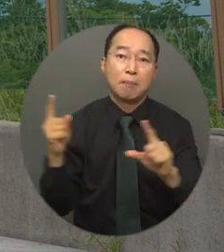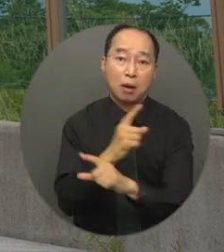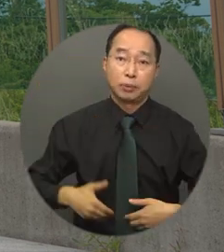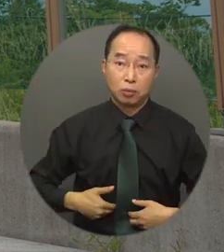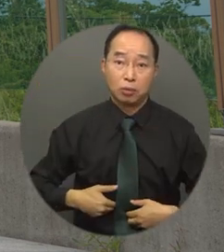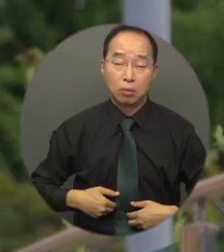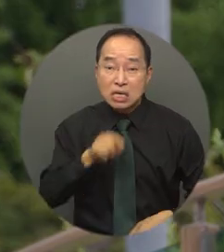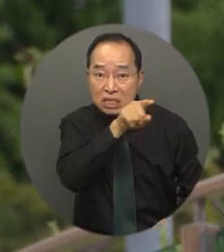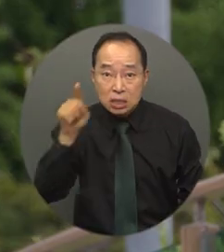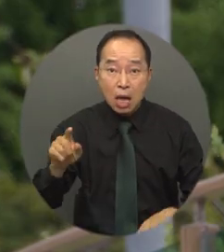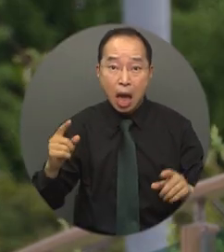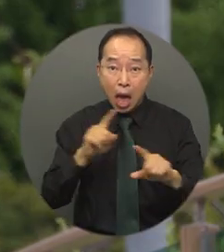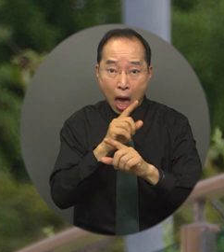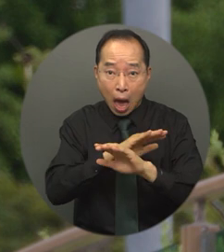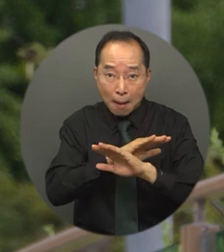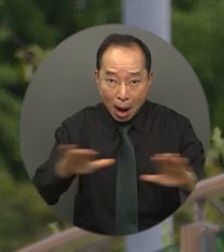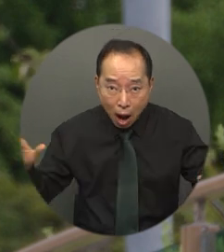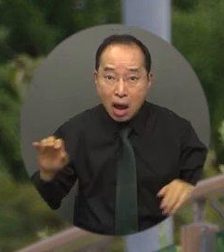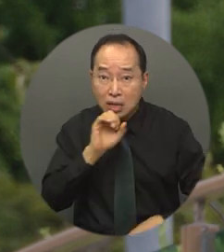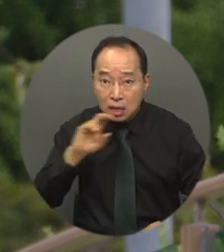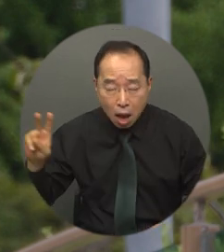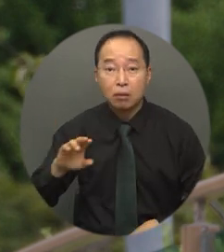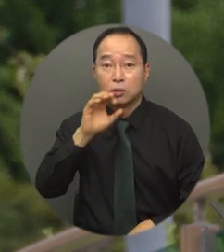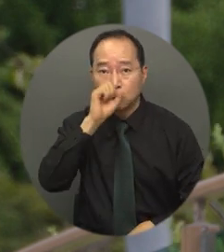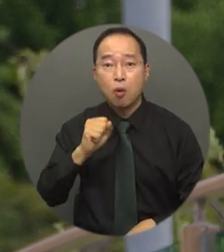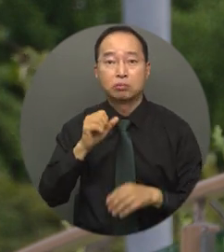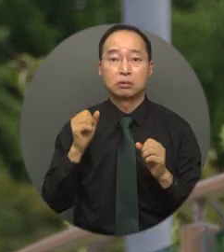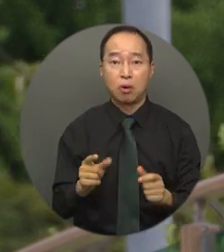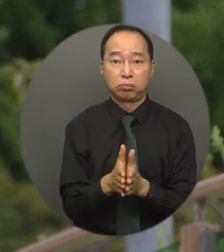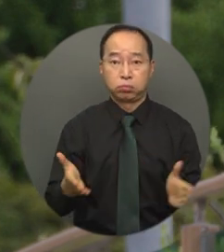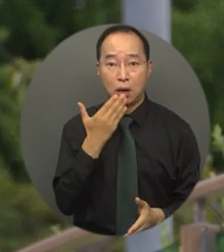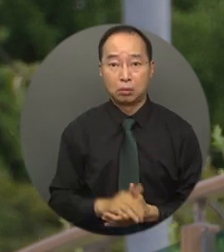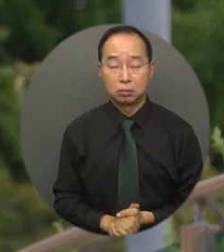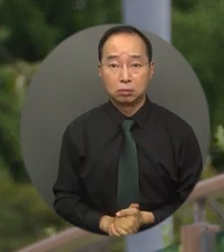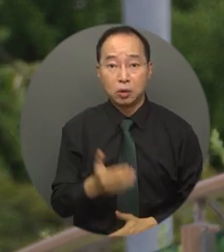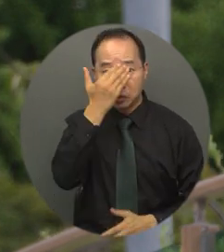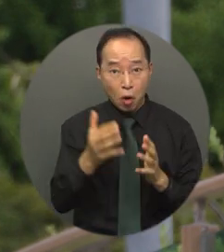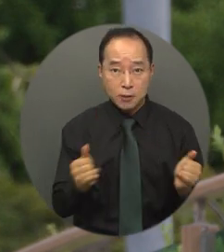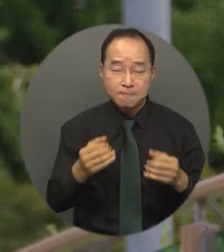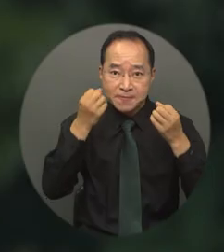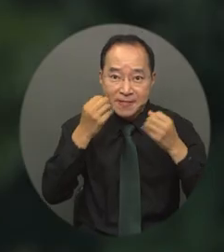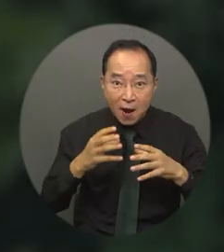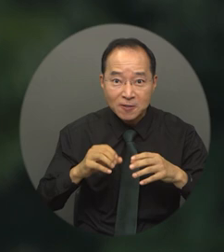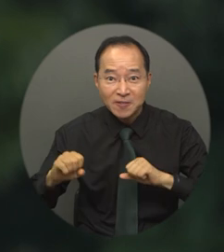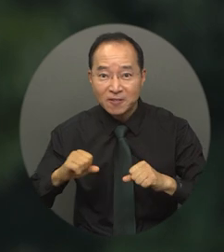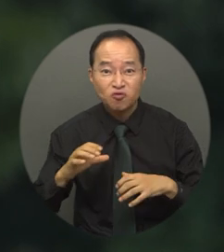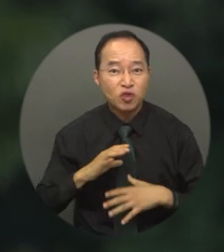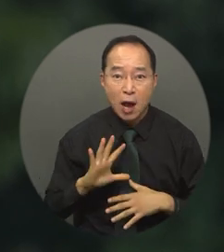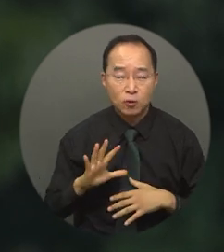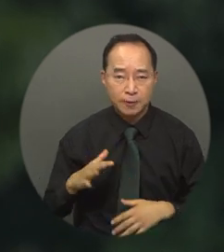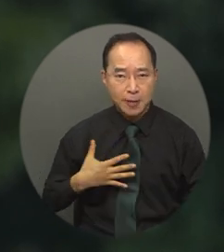합니다. 이런 기득권만 해소해도 더 많은 기회, 더 고른 기회가 만들어집니다.